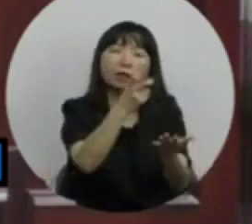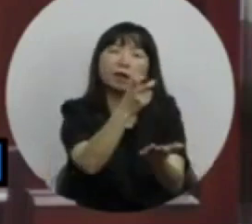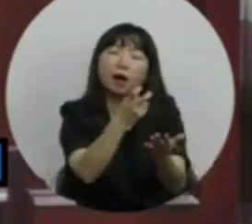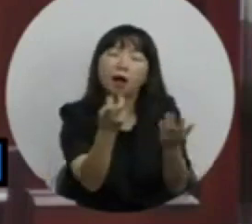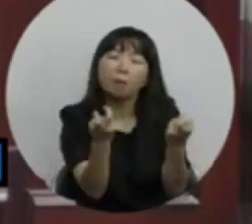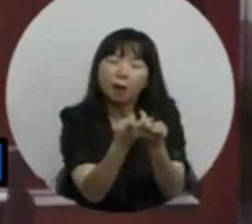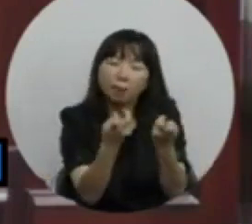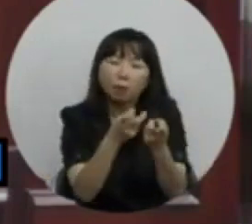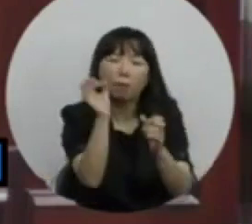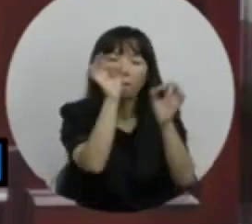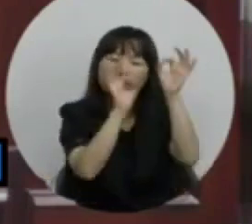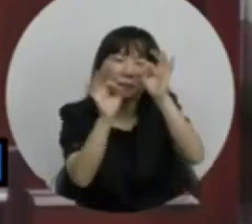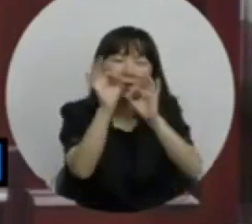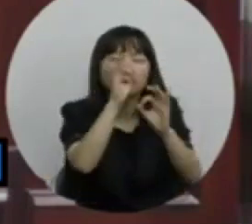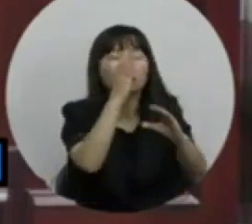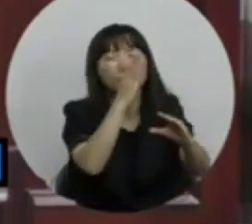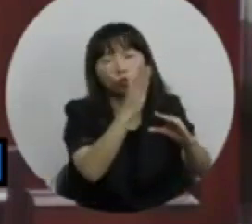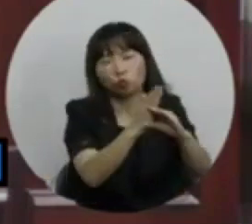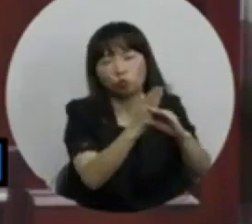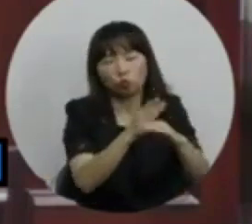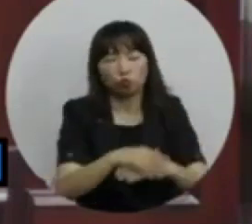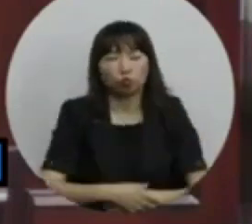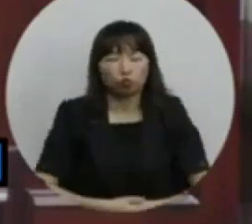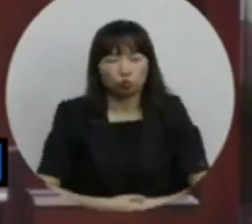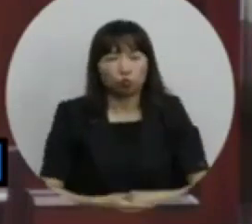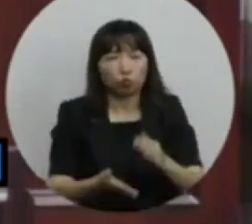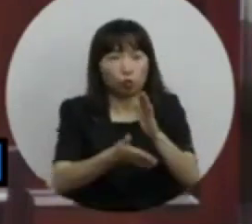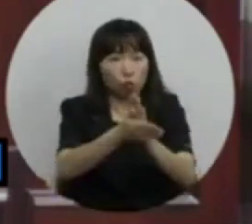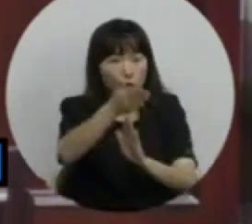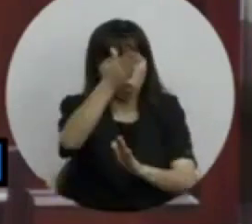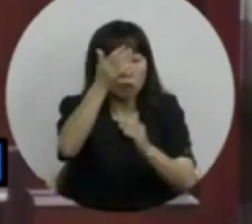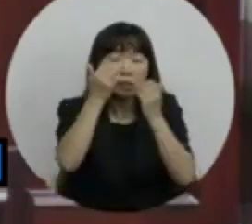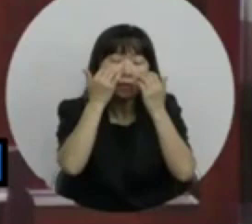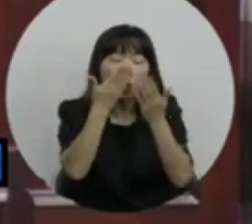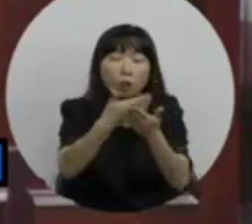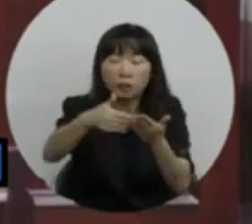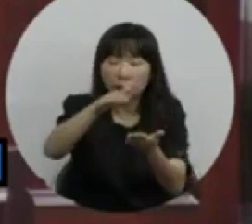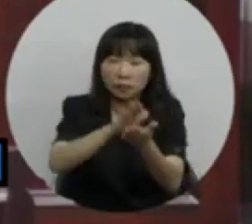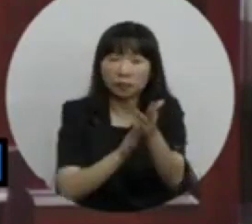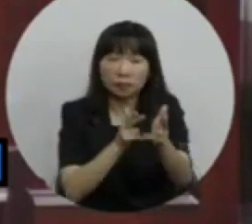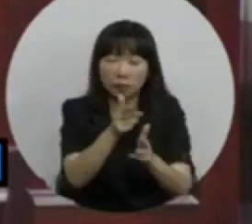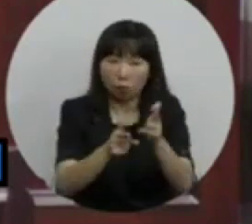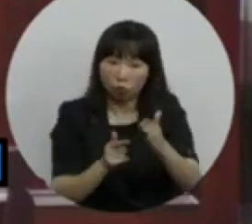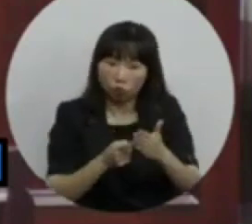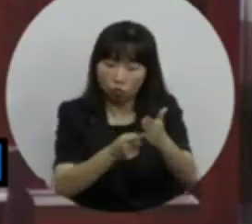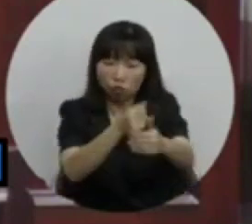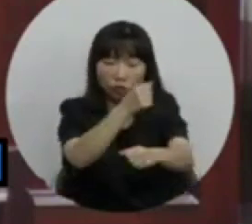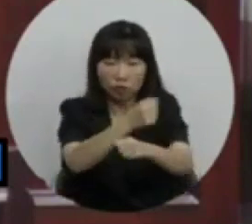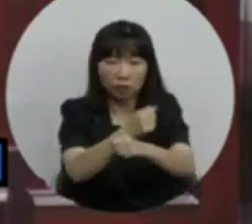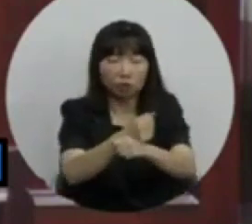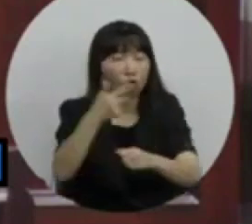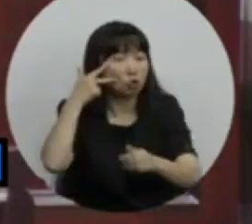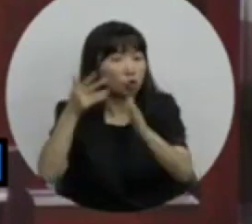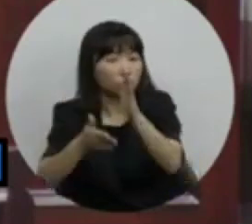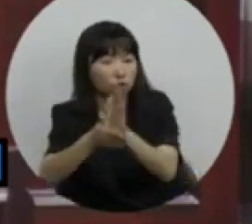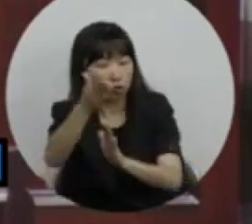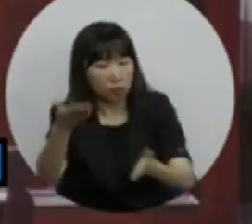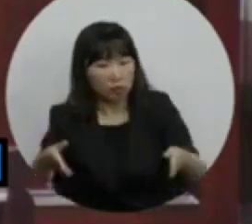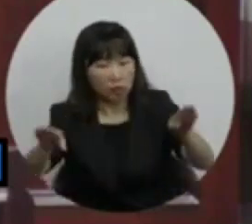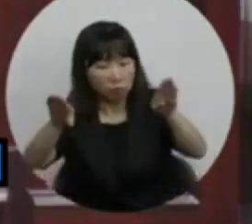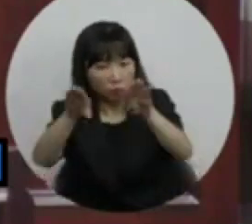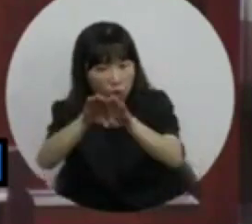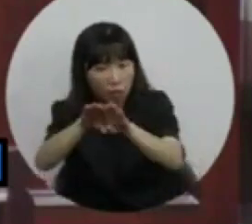계획입니다. 또한 도시 재생 사업으로 추진해왔던 여주시민회관 활용